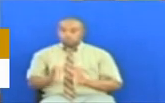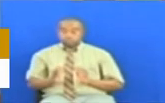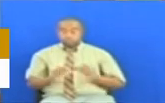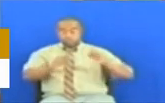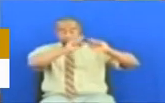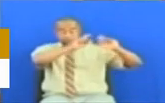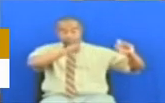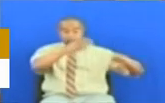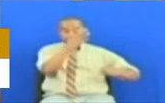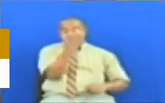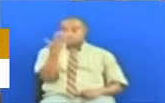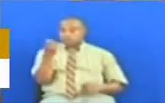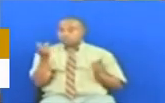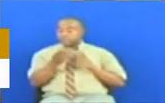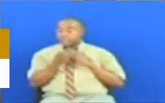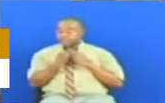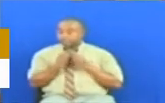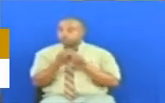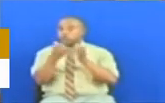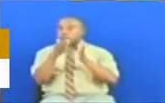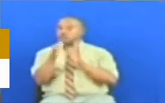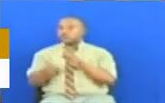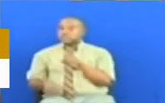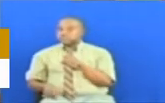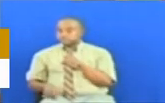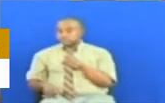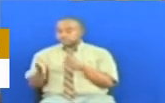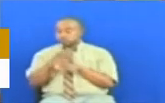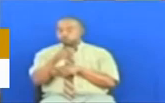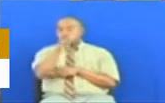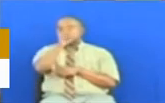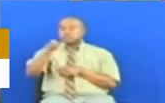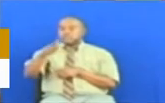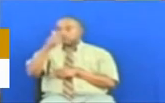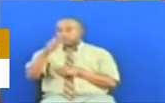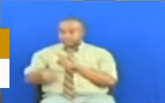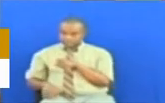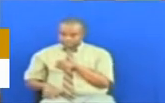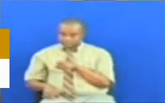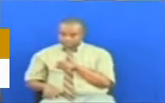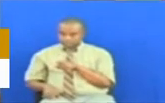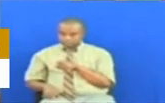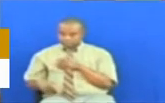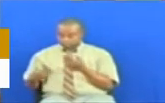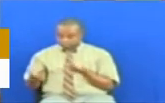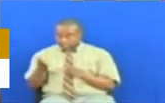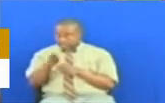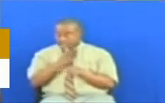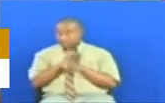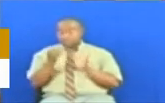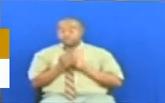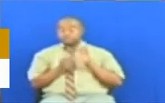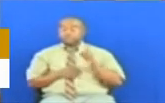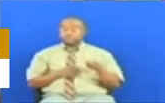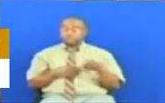45 imetoa nafasi kwa ajili ya wazawa. Kabla ya sheria hii, Mheshimiwa